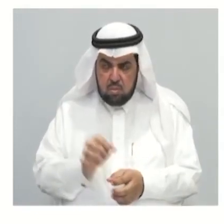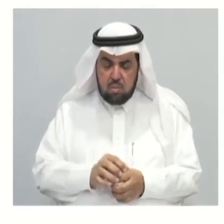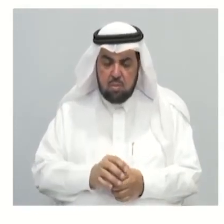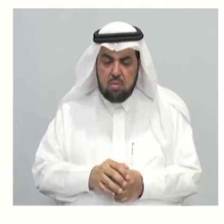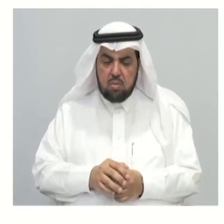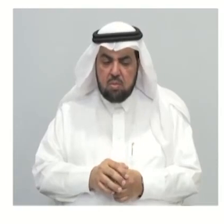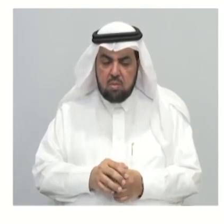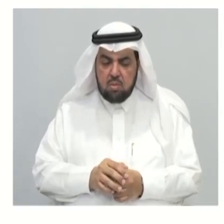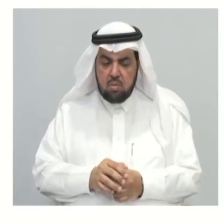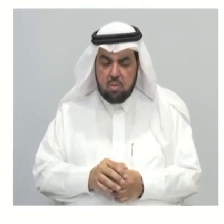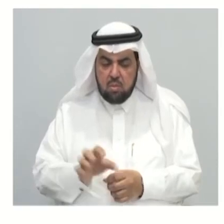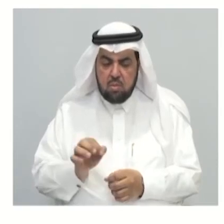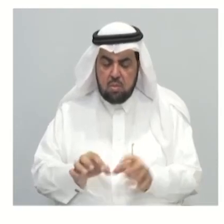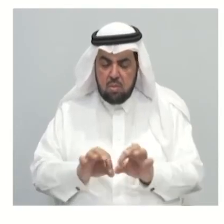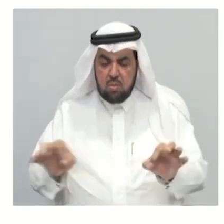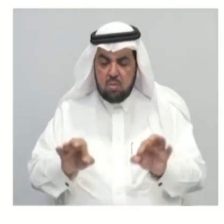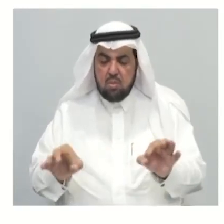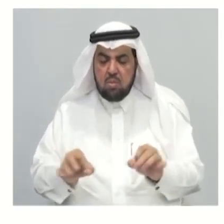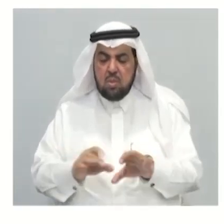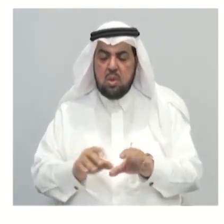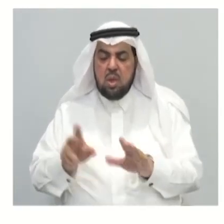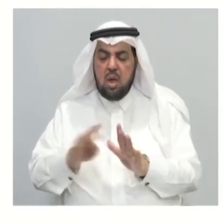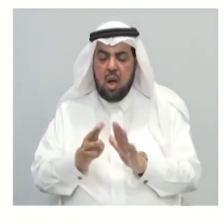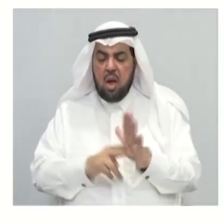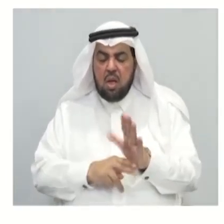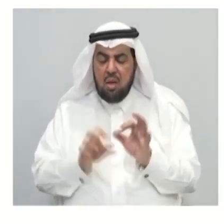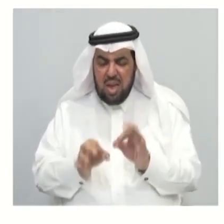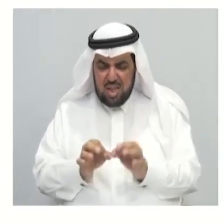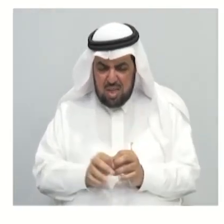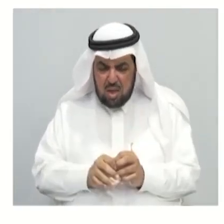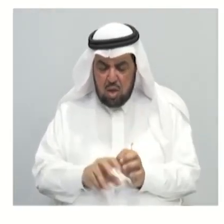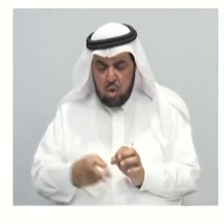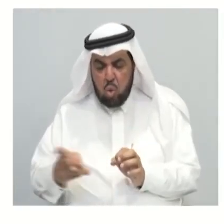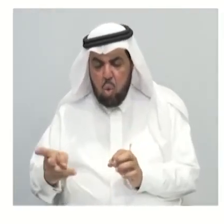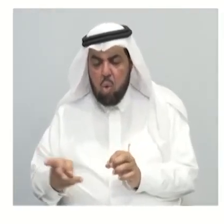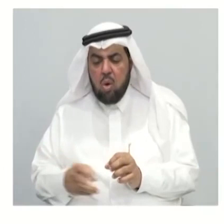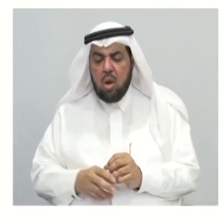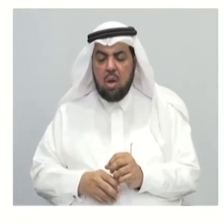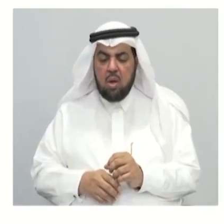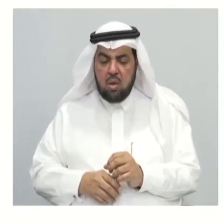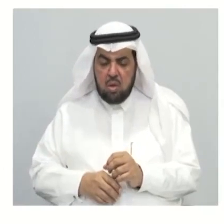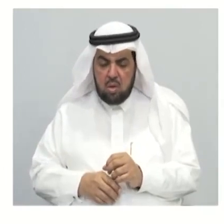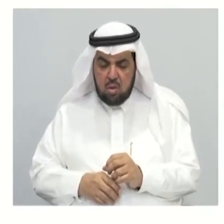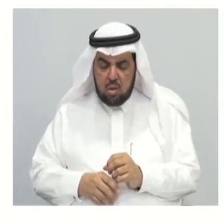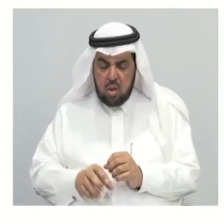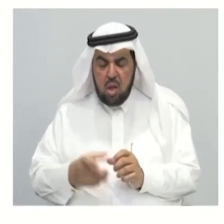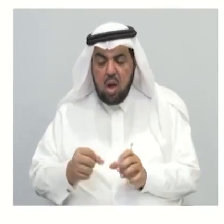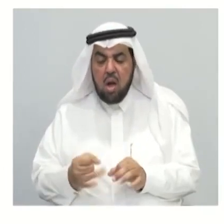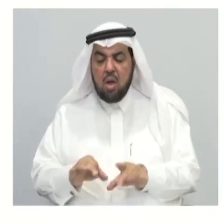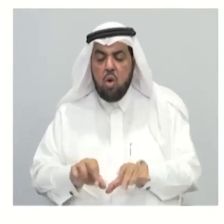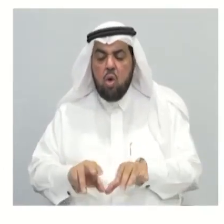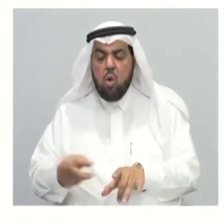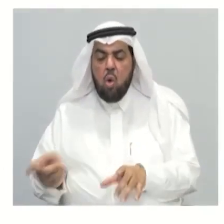الشكل ثم من اعدادات النص نقوم بتحديد النوع عفوا النص المطلوب ونوع